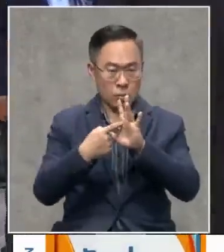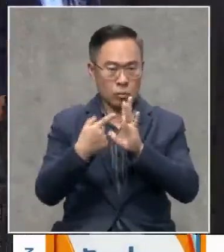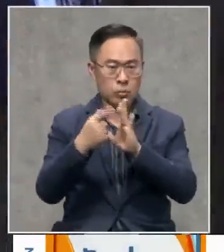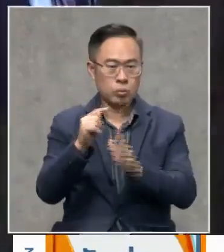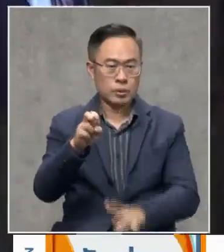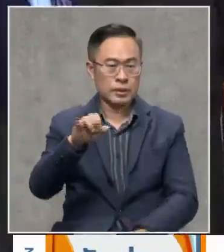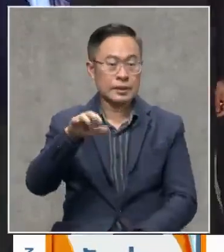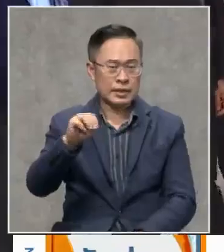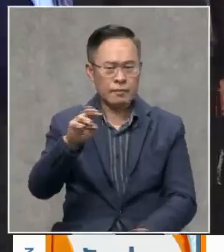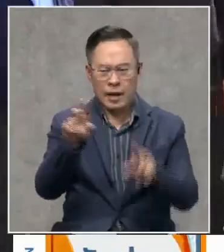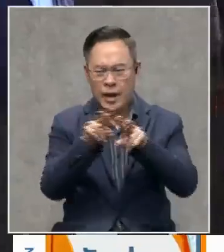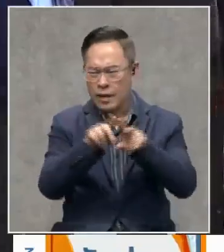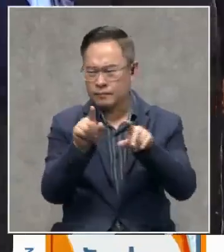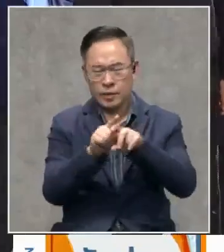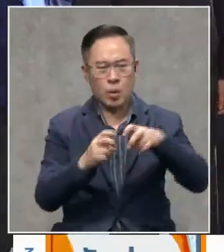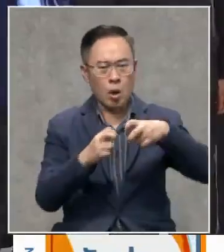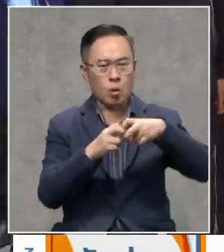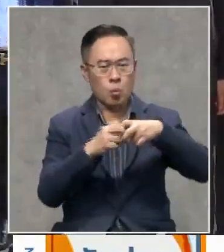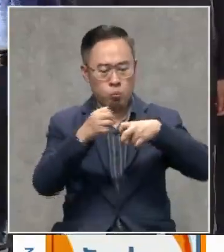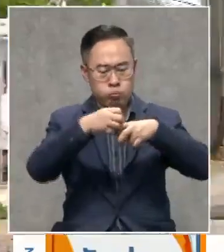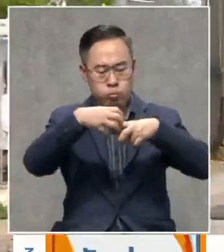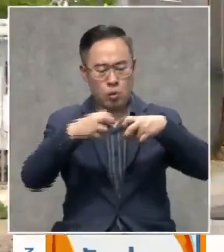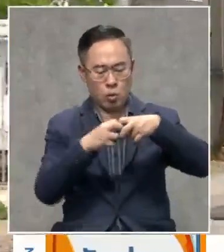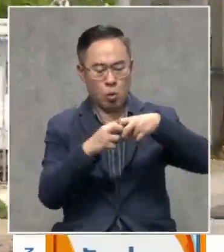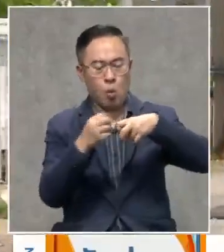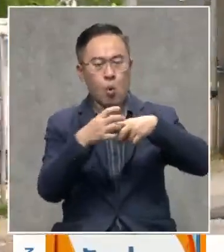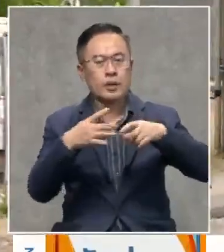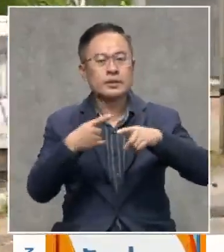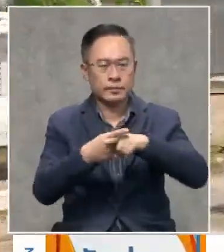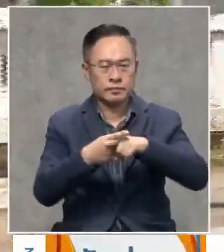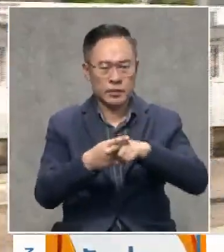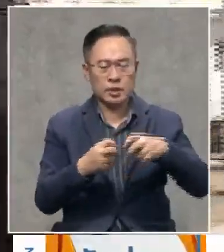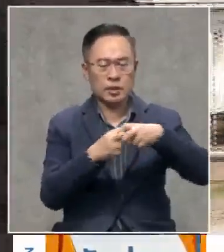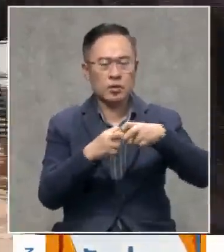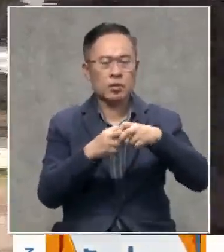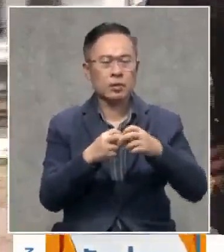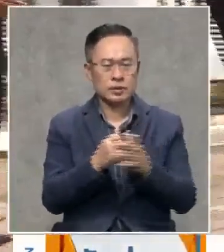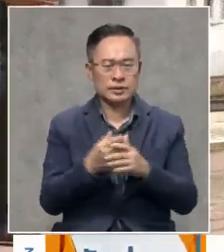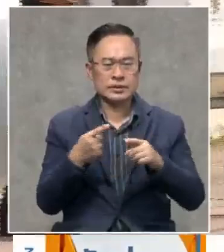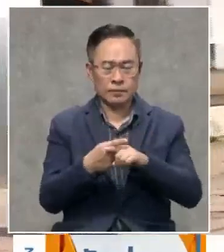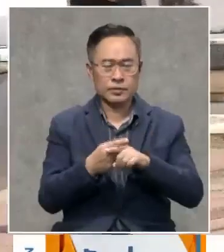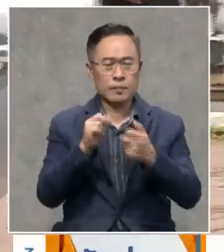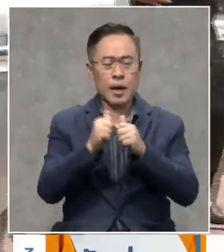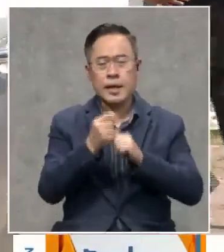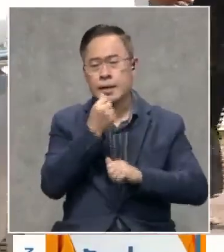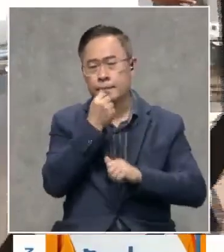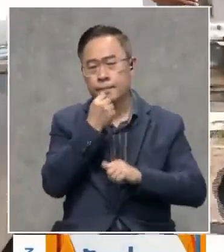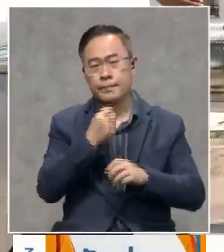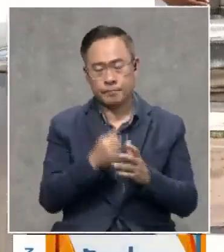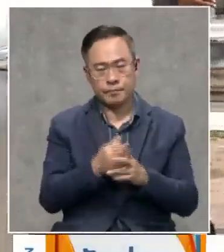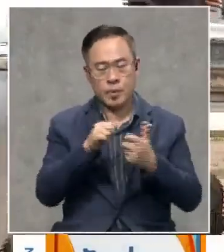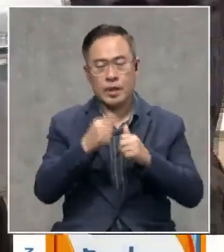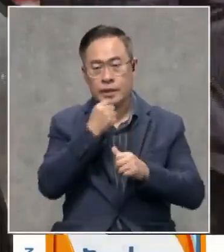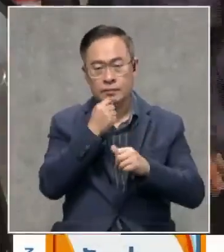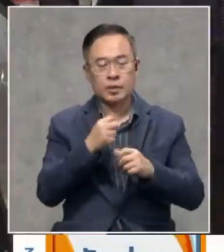การค่ะทีนี้โรคเกาต์เทียมเนี่ยนะคะจากข้อมูลพบว่าเป็นโรคข้ออักเสบจากผลึกเกลือชนิดหนึ่งค่ะสามารถก่อให้เกิดอักเ